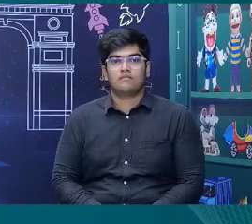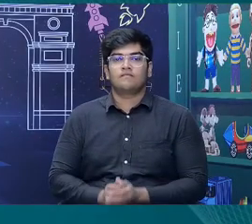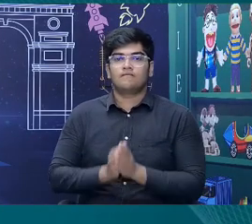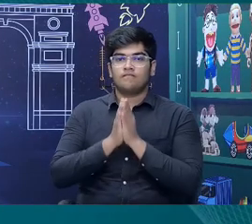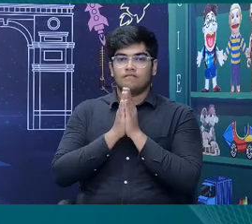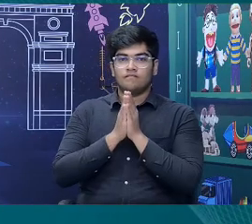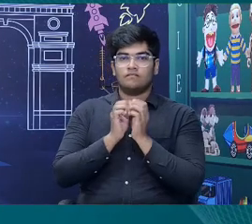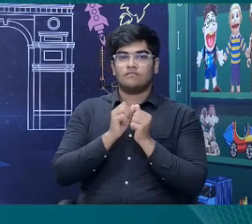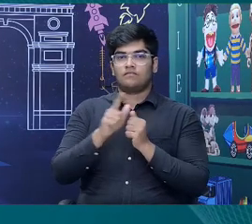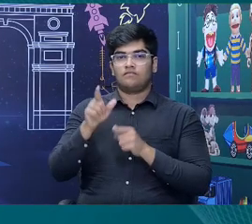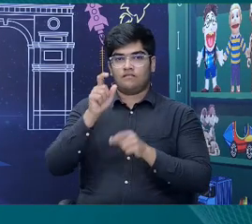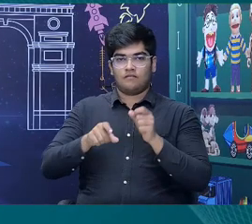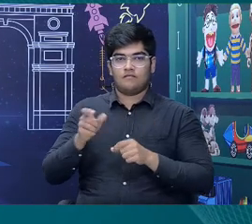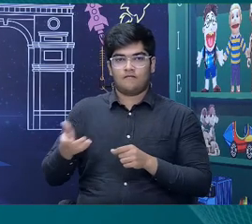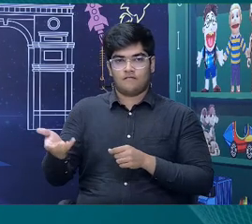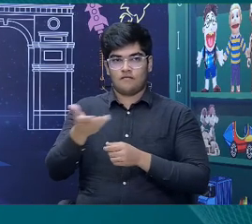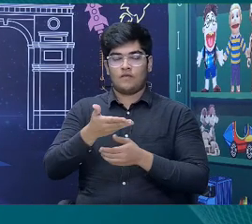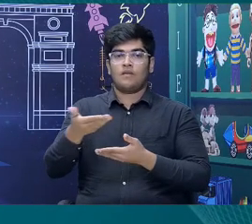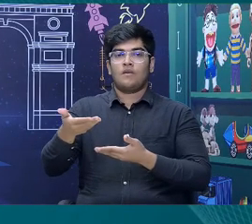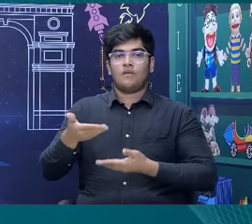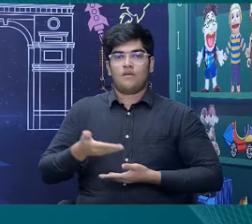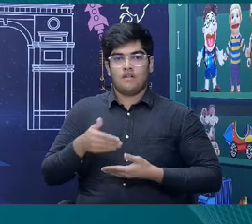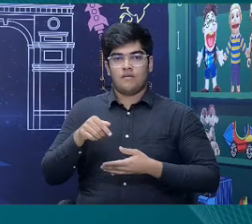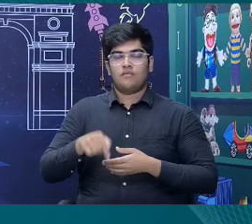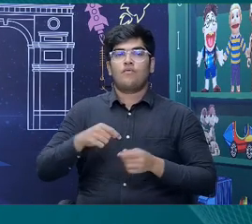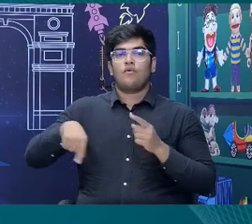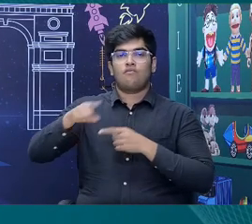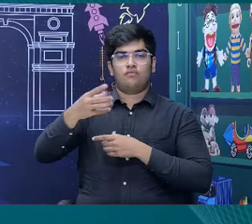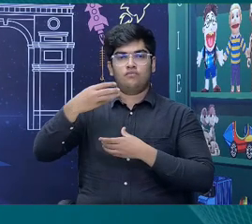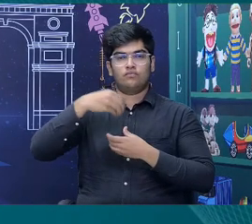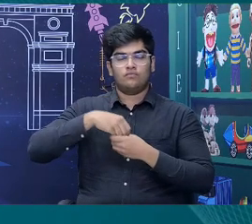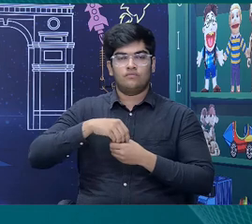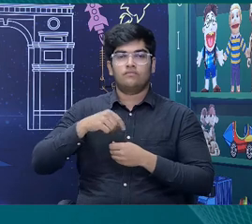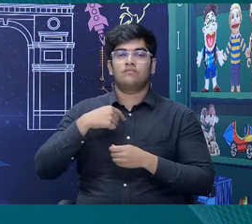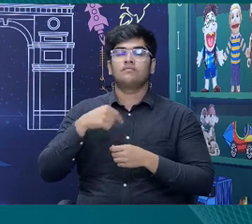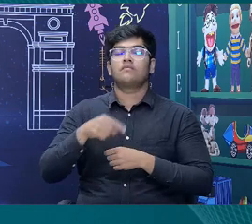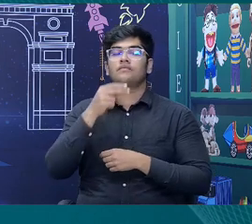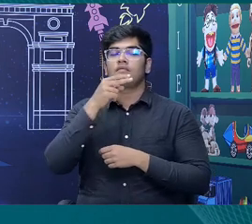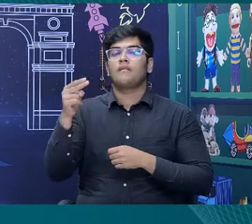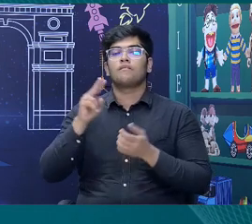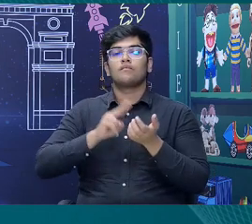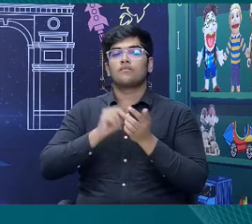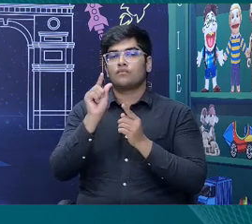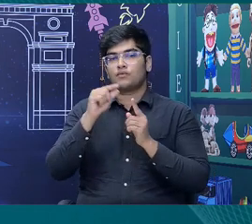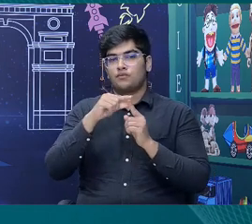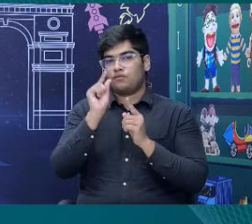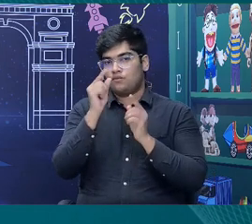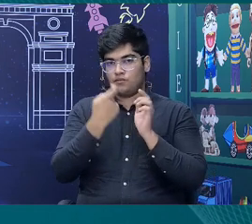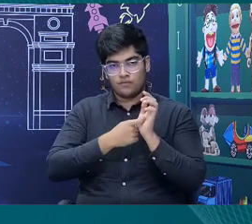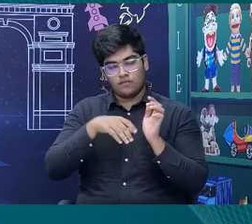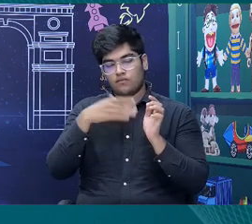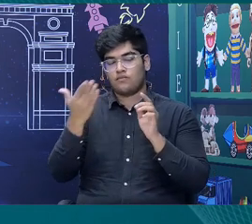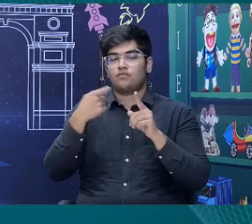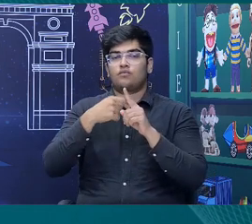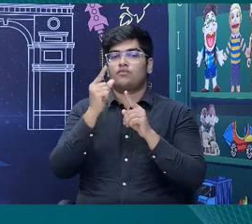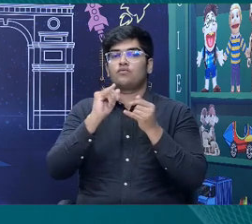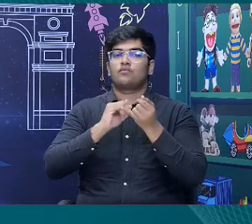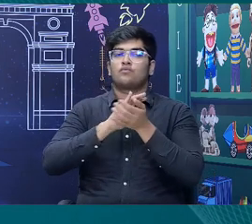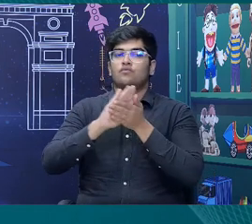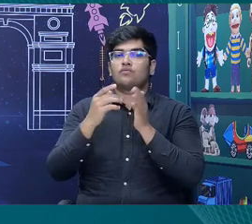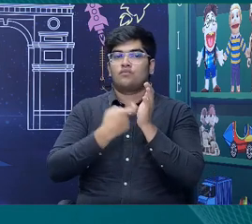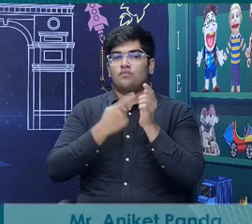नमस्कार अ वेरी वार्म वेलकम टू ऑल ऑफ यू जॉइनिंग यू टुडे आई एम नुकल श्रेष्ट आई एक्सटेंड माय वार्म ग्रीटिंग्स